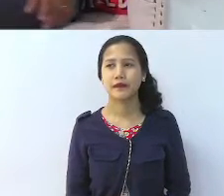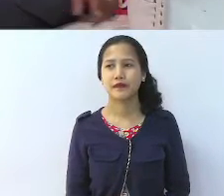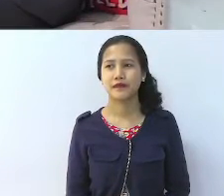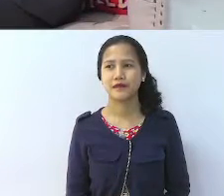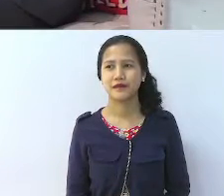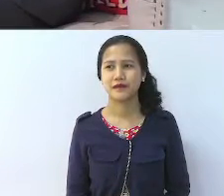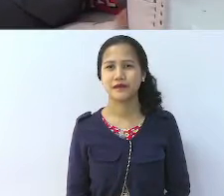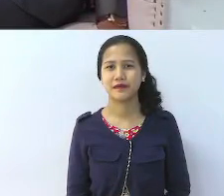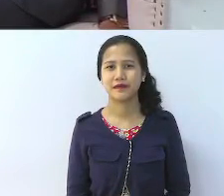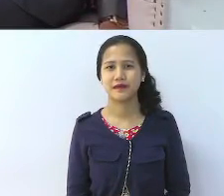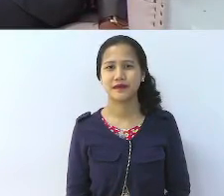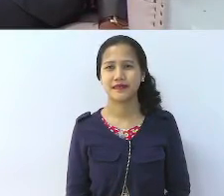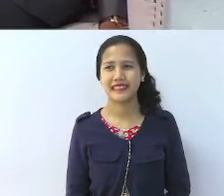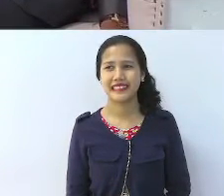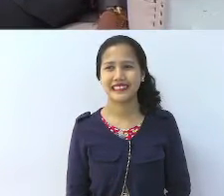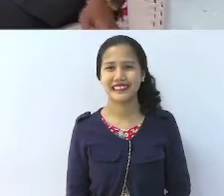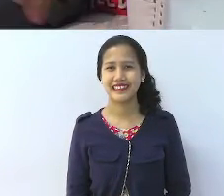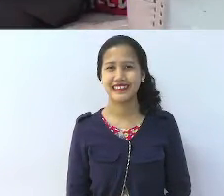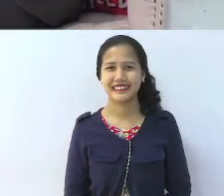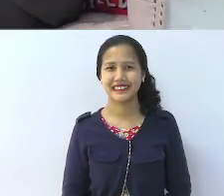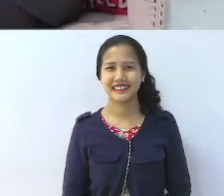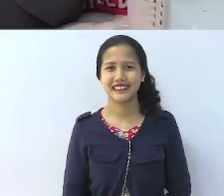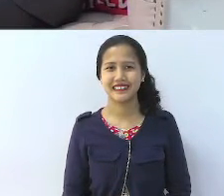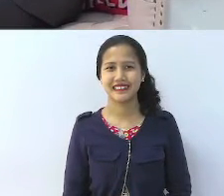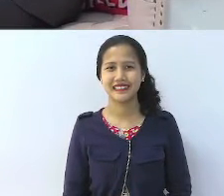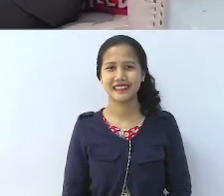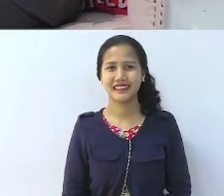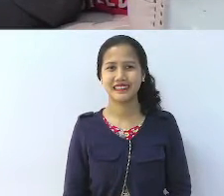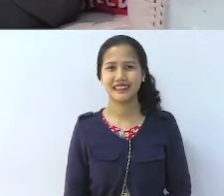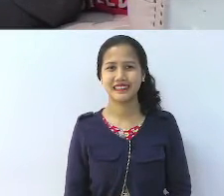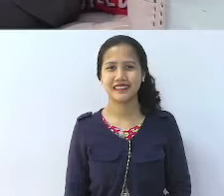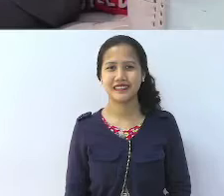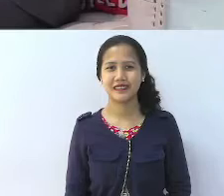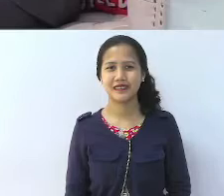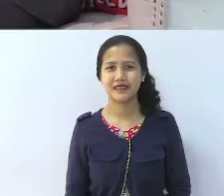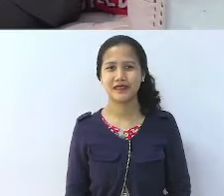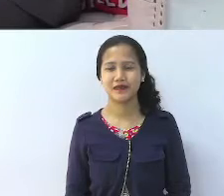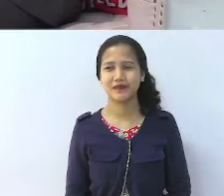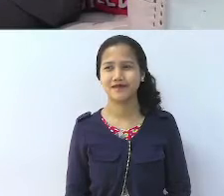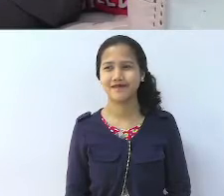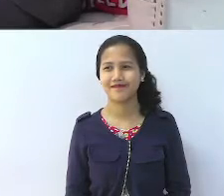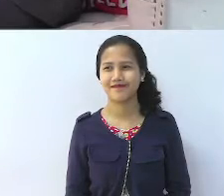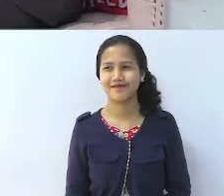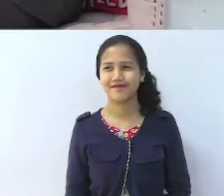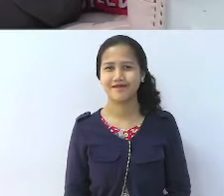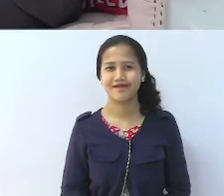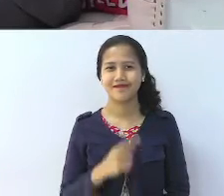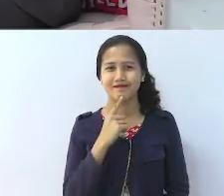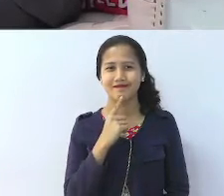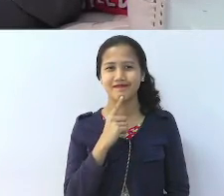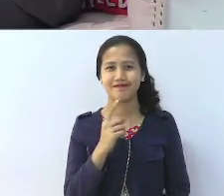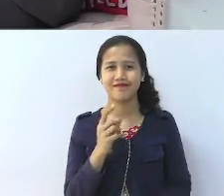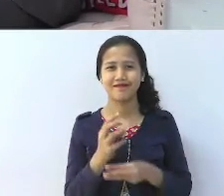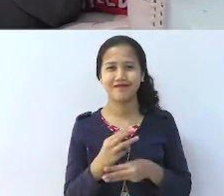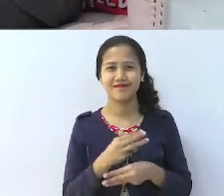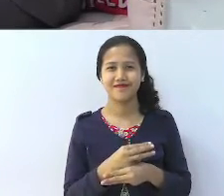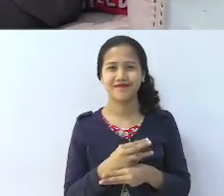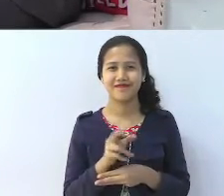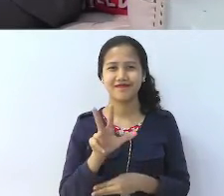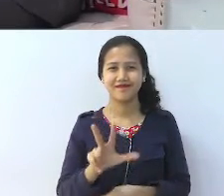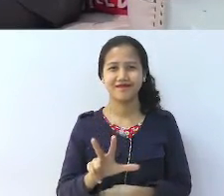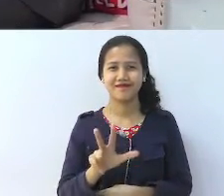pala si Ma'am Leslie. Tama mo, tindi. Parang kailan lang. Nilagyan niyo yung sarili niya ng congrats eh. Parang kailan lang. Kaya